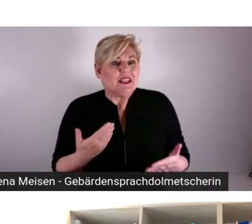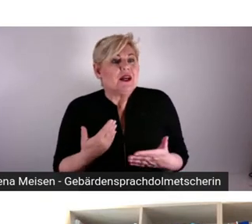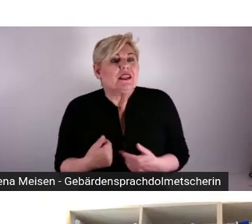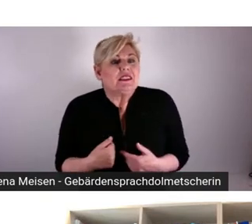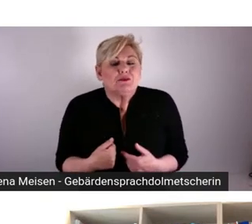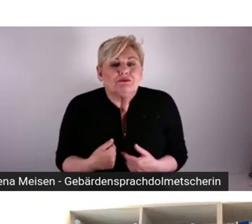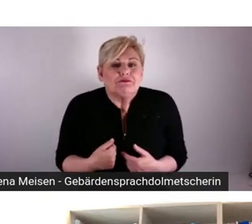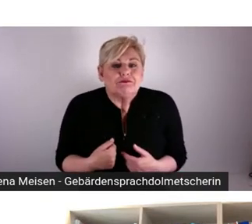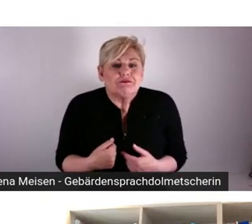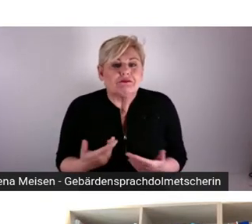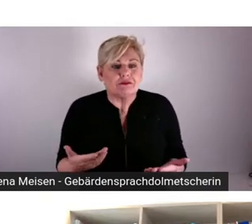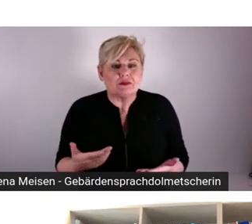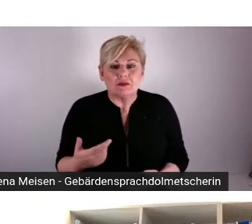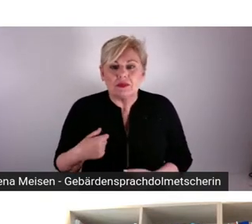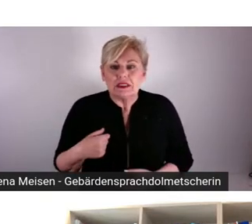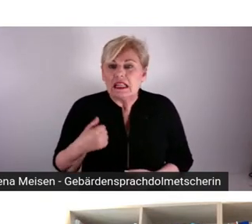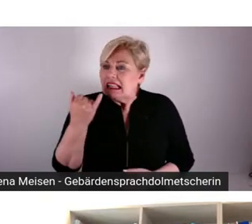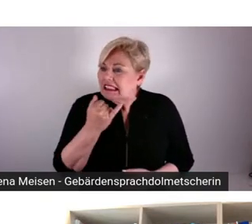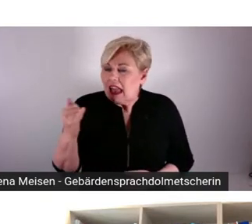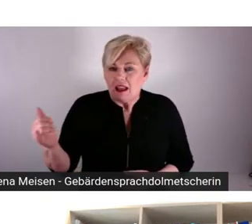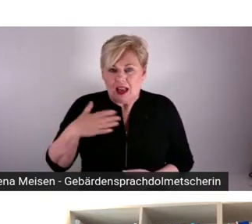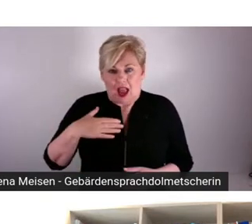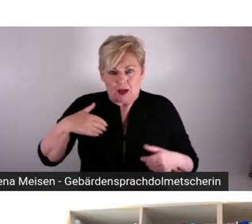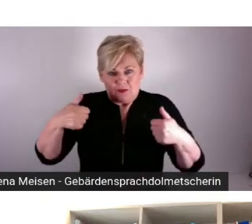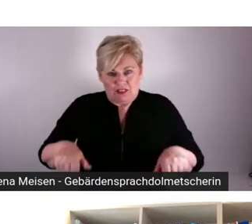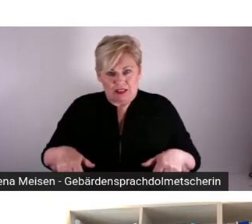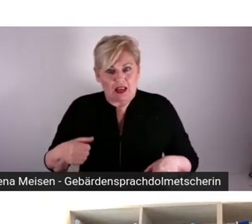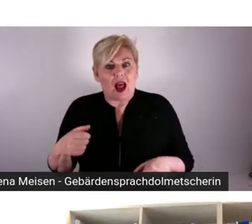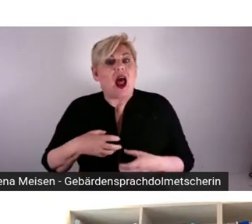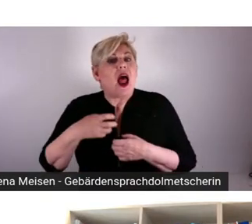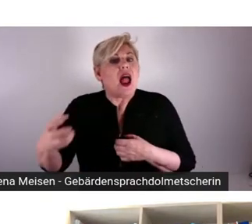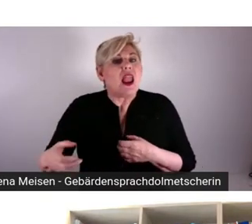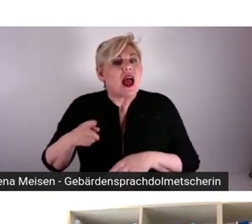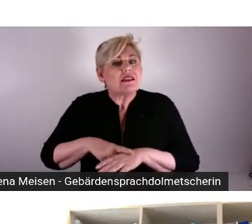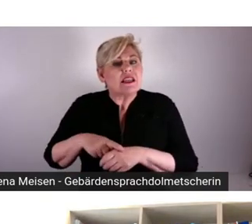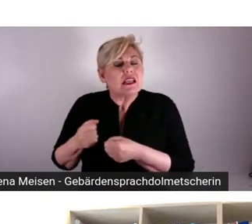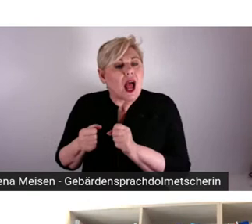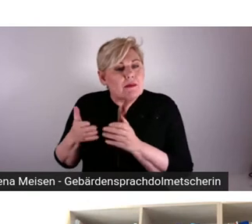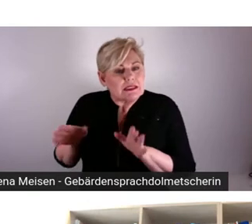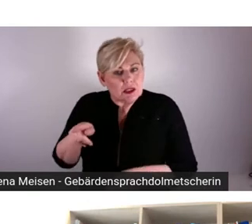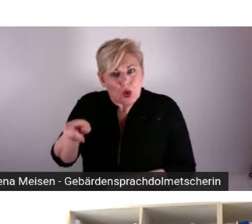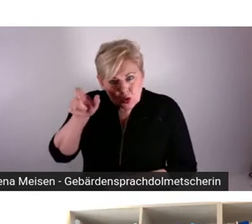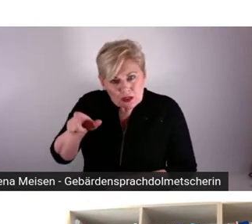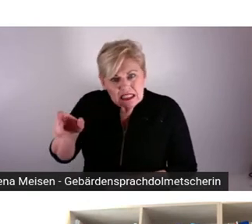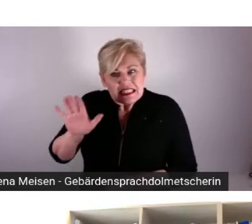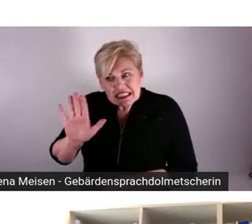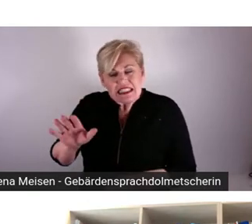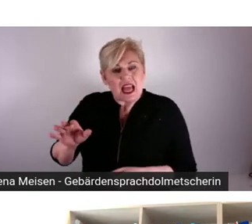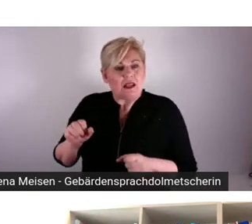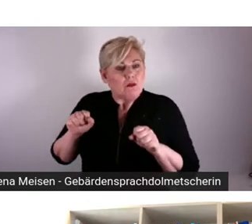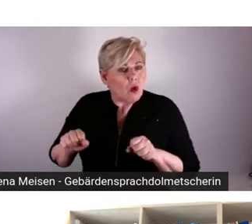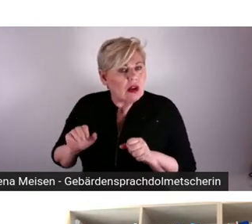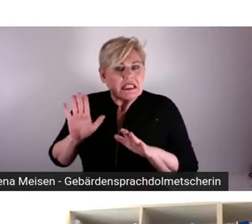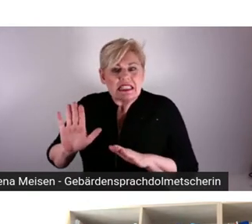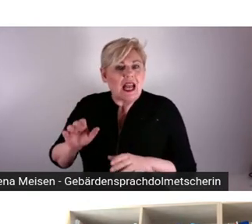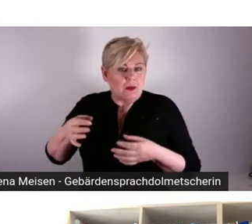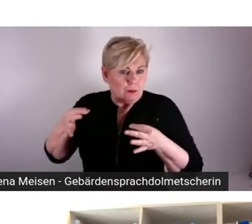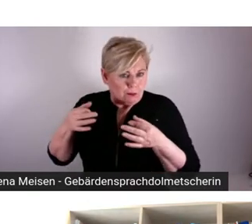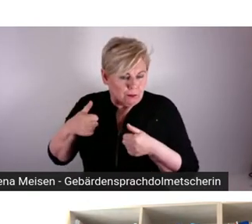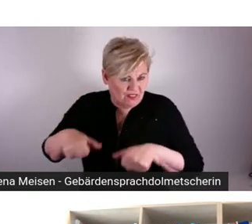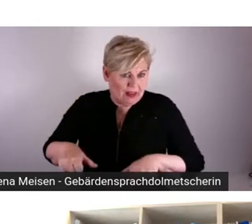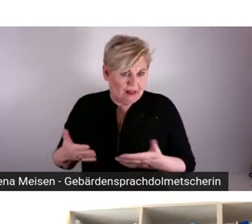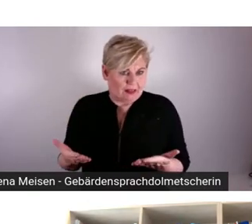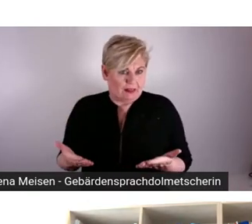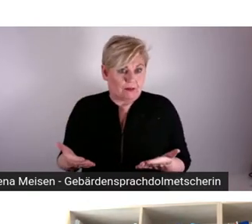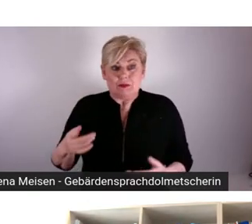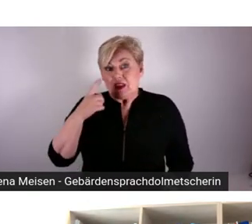von den Pflichten, die jemand hat, der langzeitarbeitslos ist, der seinen, nach seinen Möglichkeiten, seinen Pflichten nachkommen soll. Und wenn ich jemandem sage,